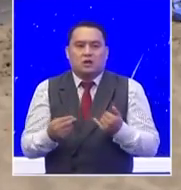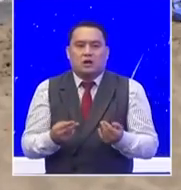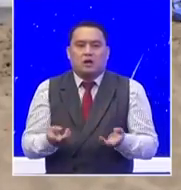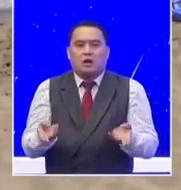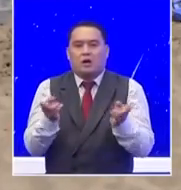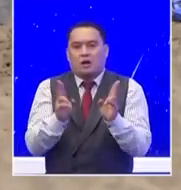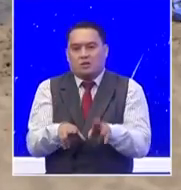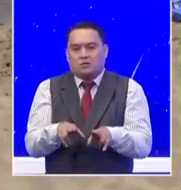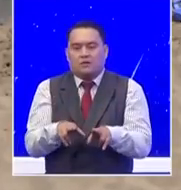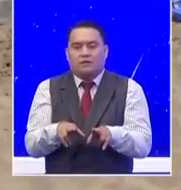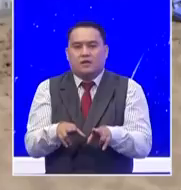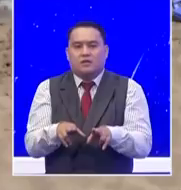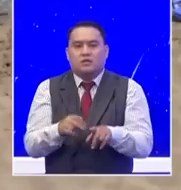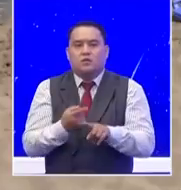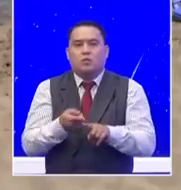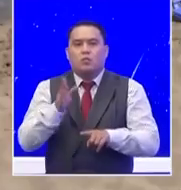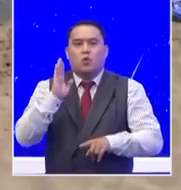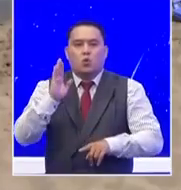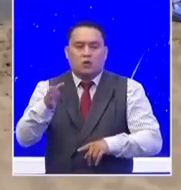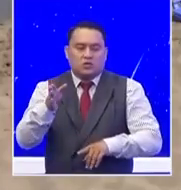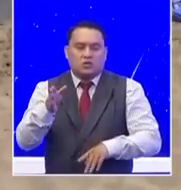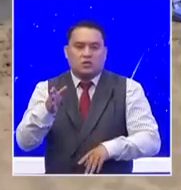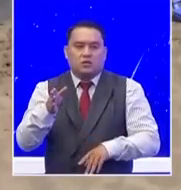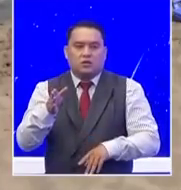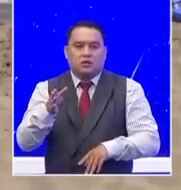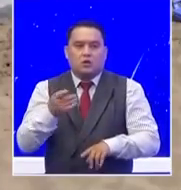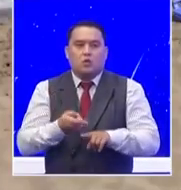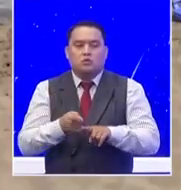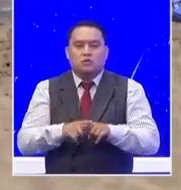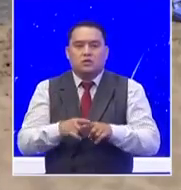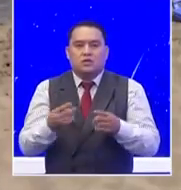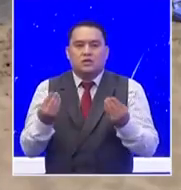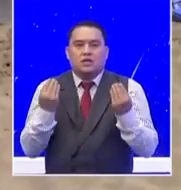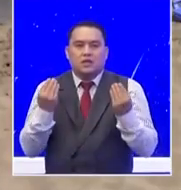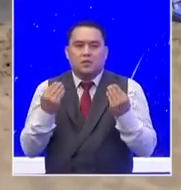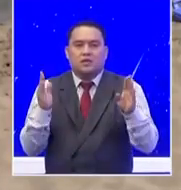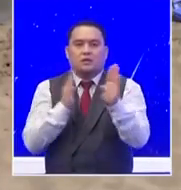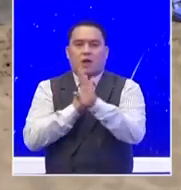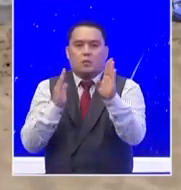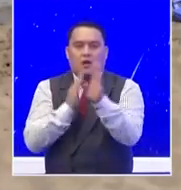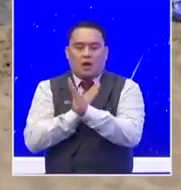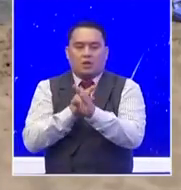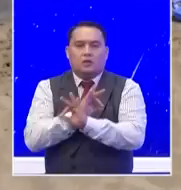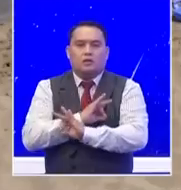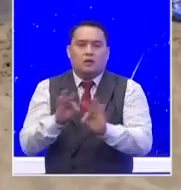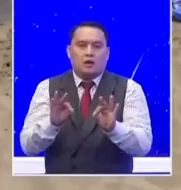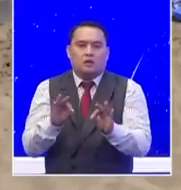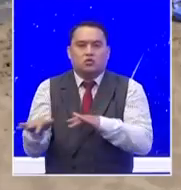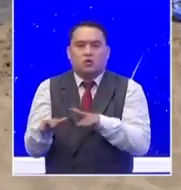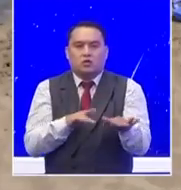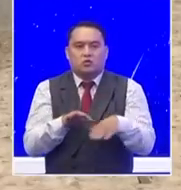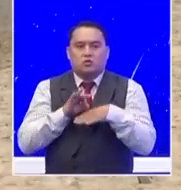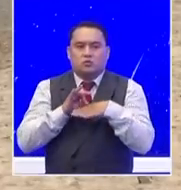сол жерде қалып қалады. Болашаққа деген осындай керемет табиғатымызды қалдыру үшін осы шараны біз